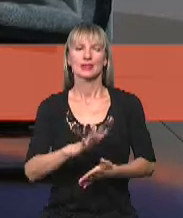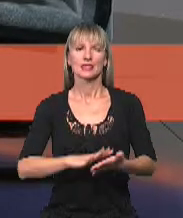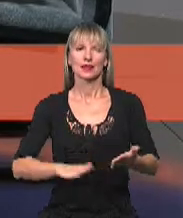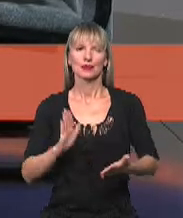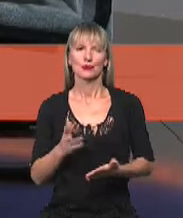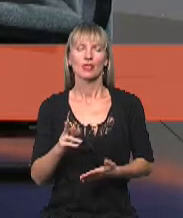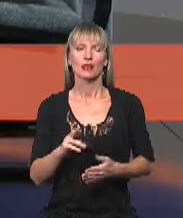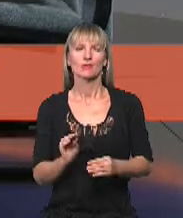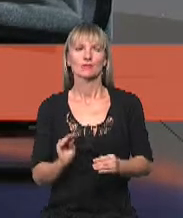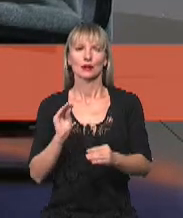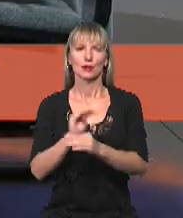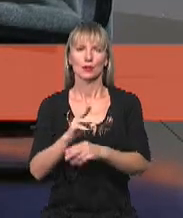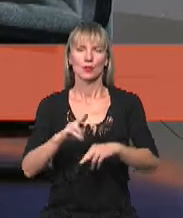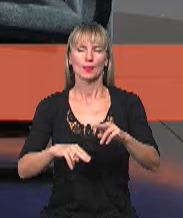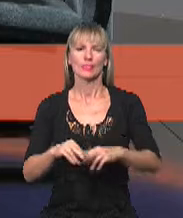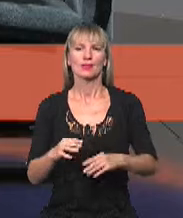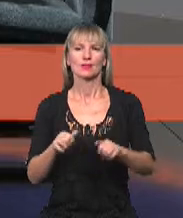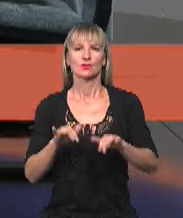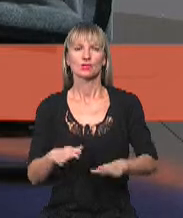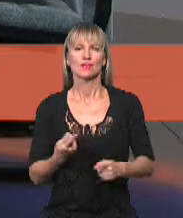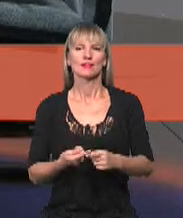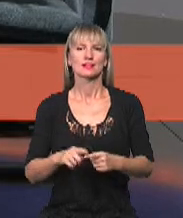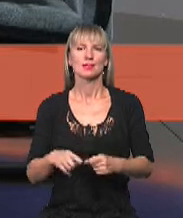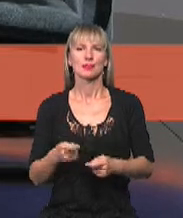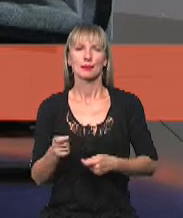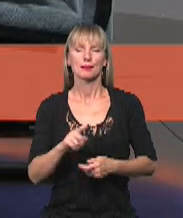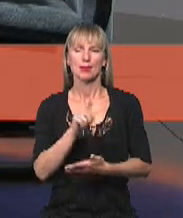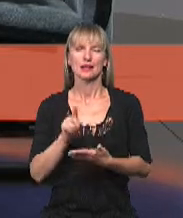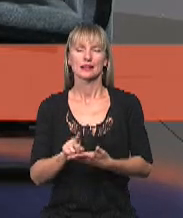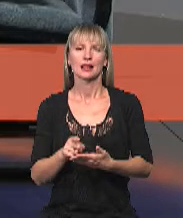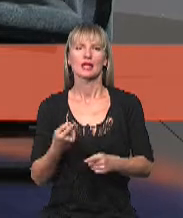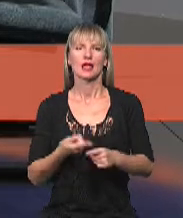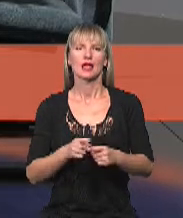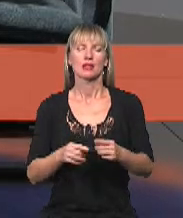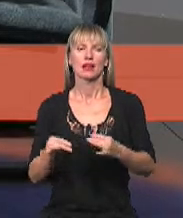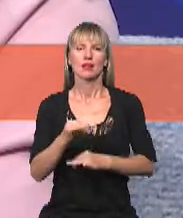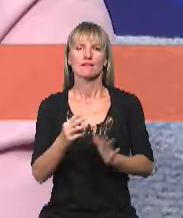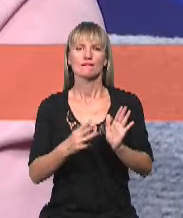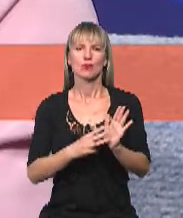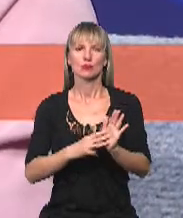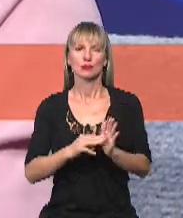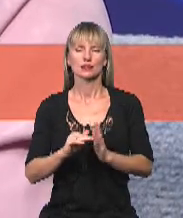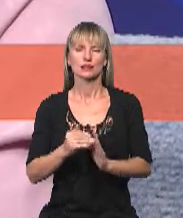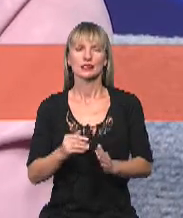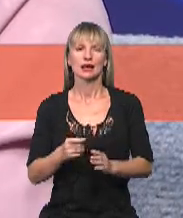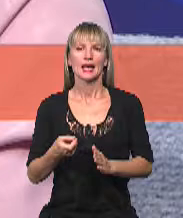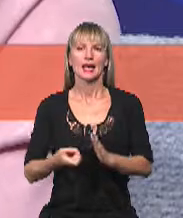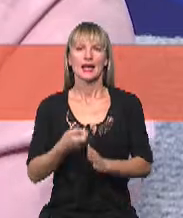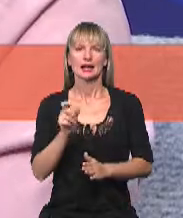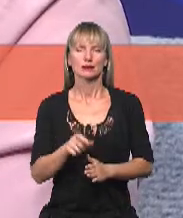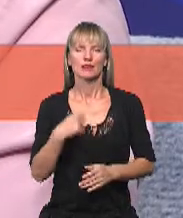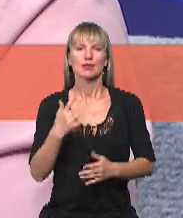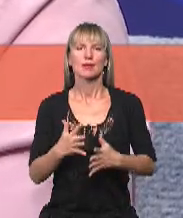як надбудова вирішення всіх цих питань. Восьма рада восьмого скликання, експертами називається як